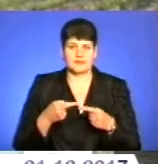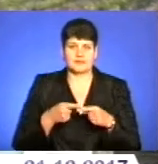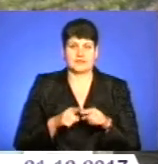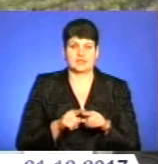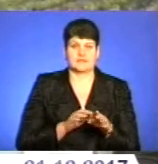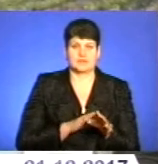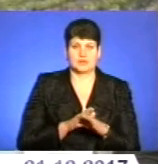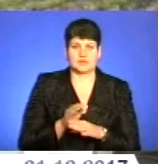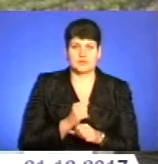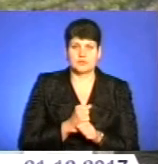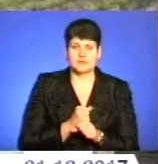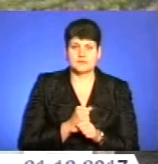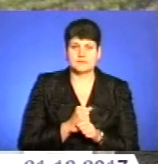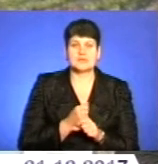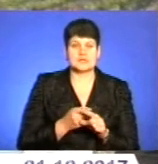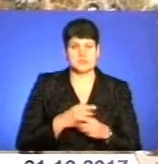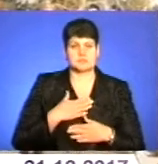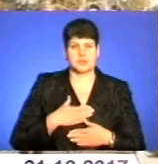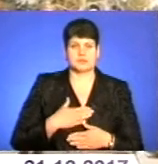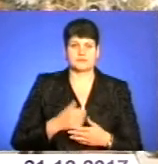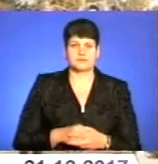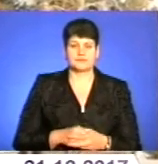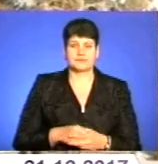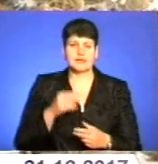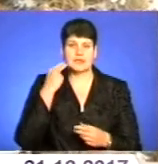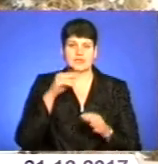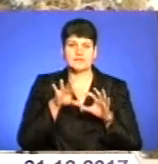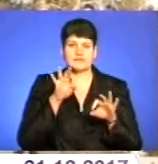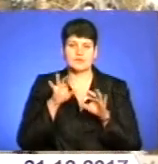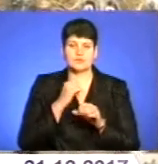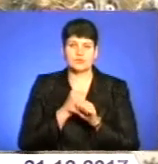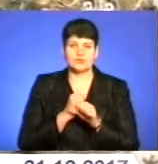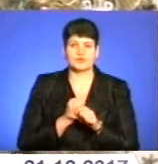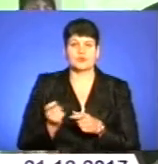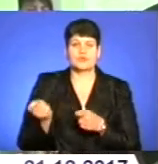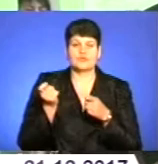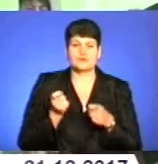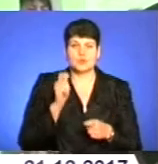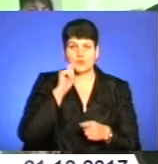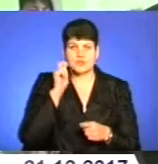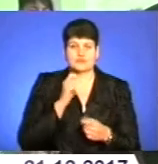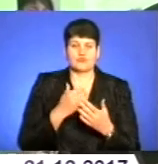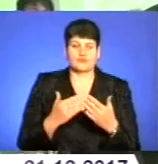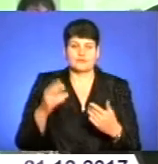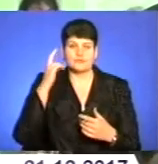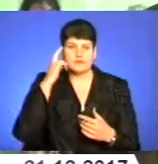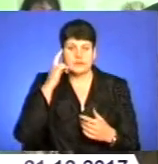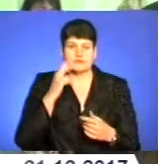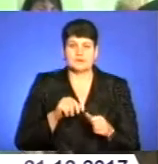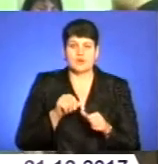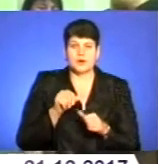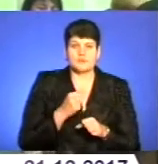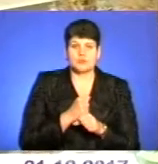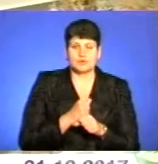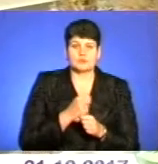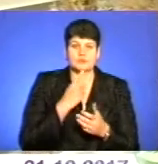виконання робіт, і це приємно. Найкраще відібрані роботи повезуть на всеукраїнську виставку до Києва. Також деякі роботи